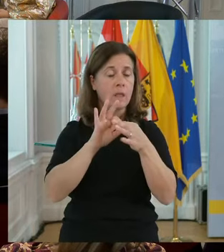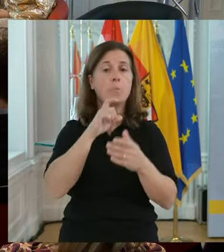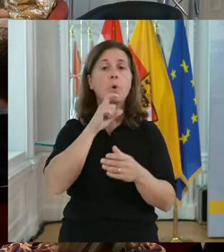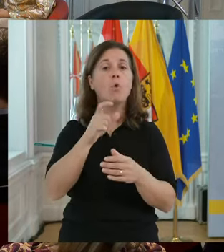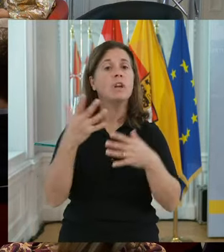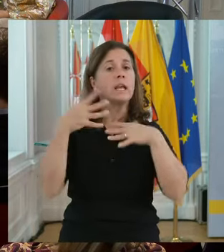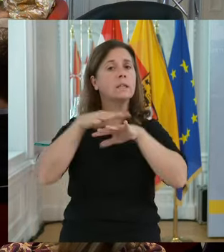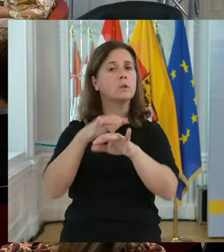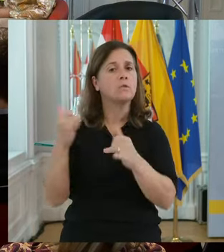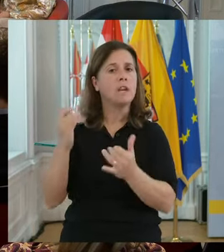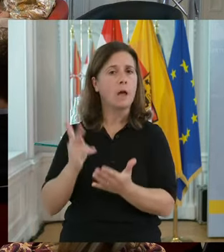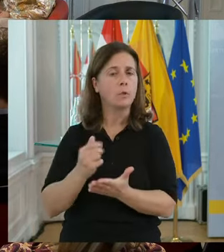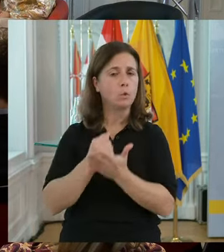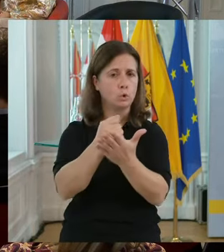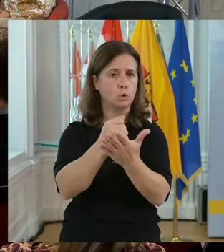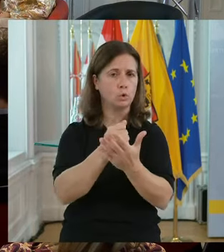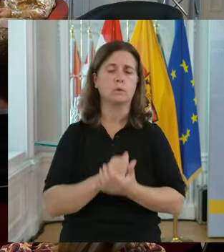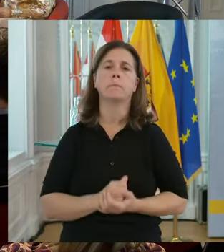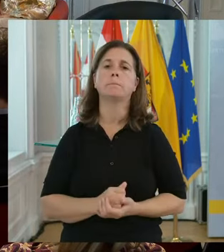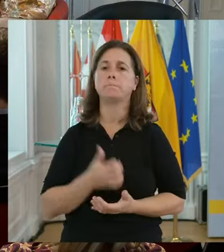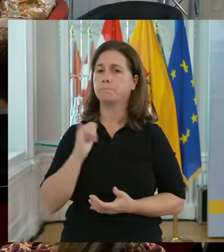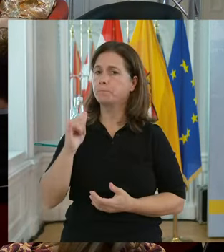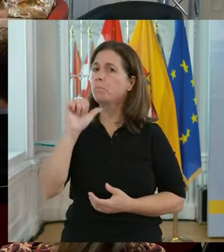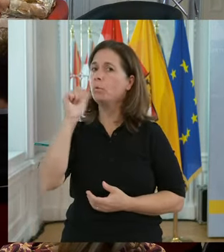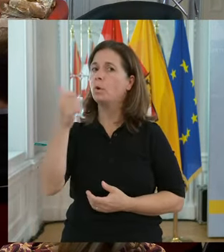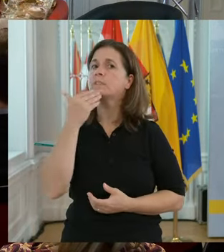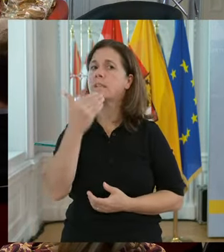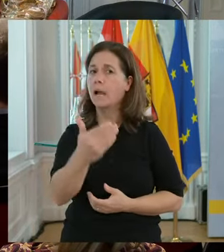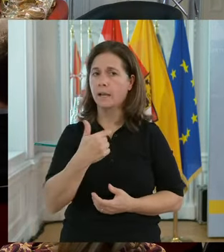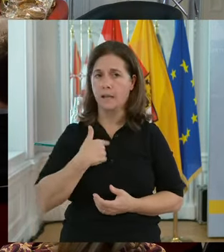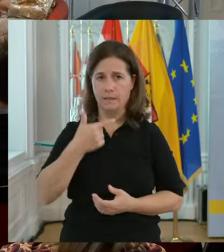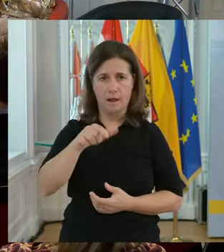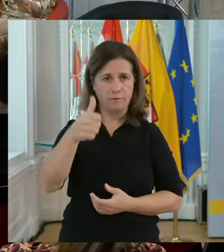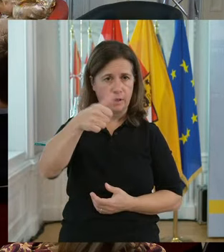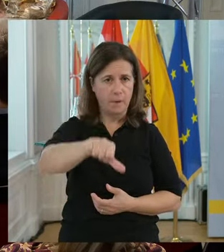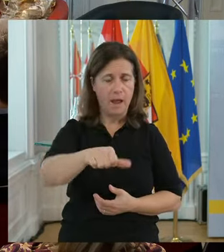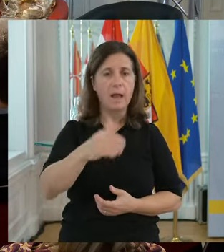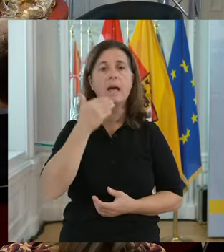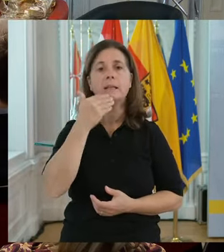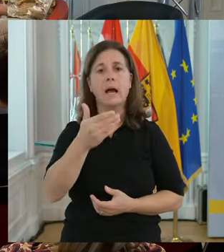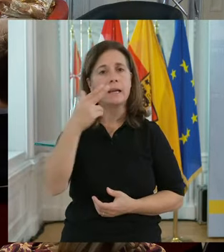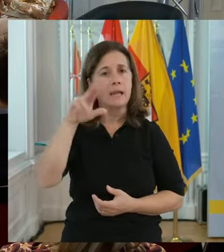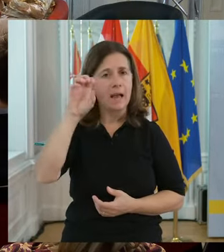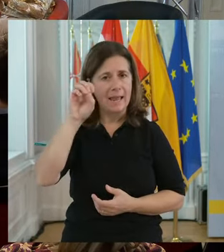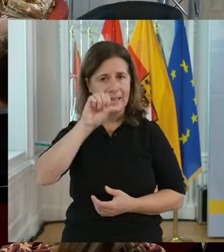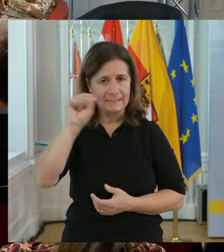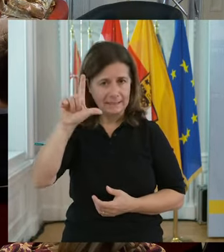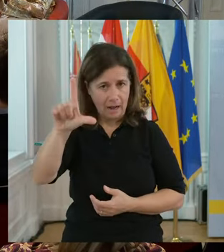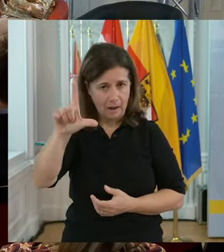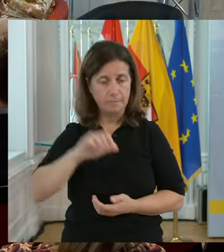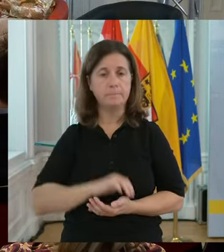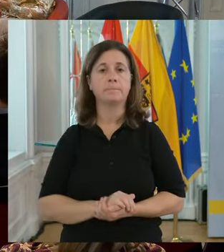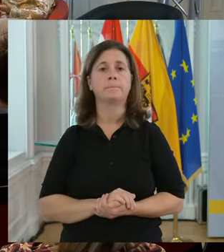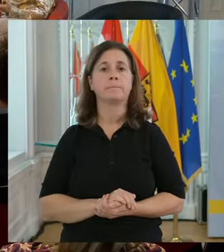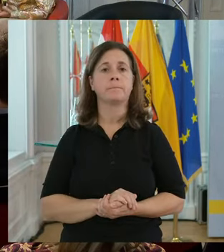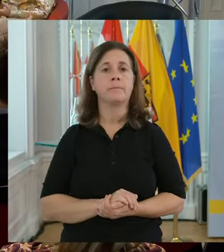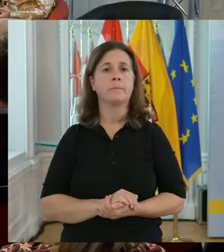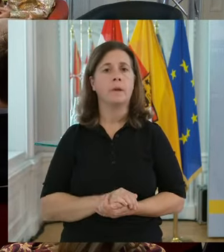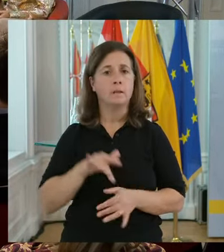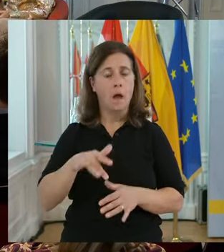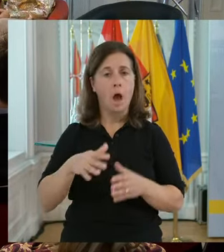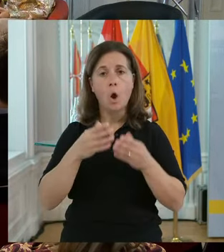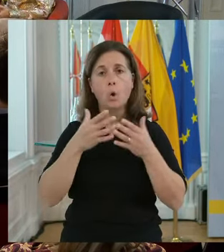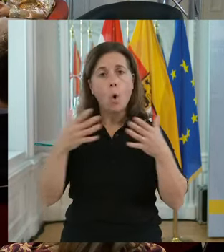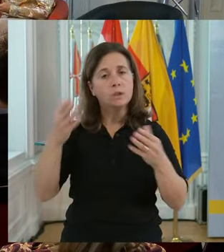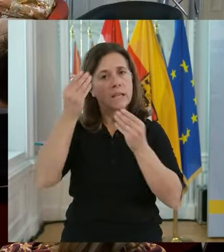unter die Arme greifen? Ja, hier zuerst einmal Dankeschön, dass wir dabei sein durften. Danke, Herr Essel. Es ist ganz eine große